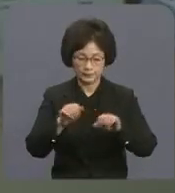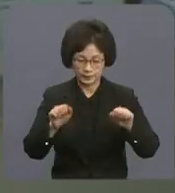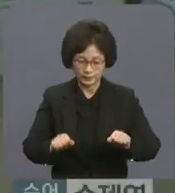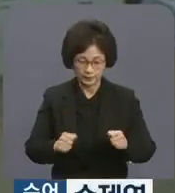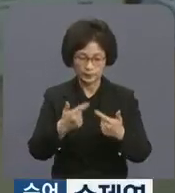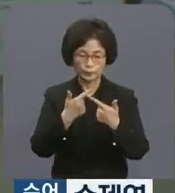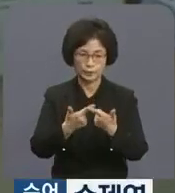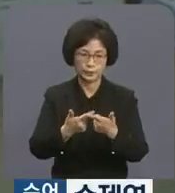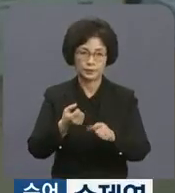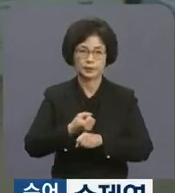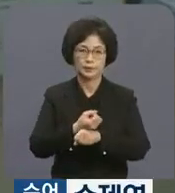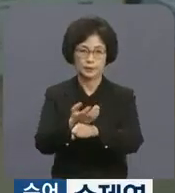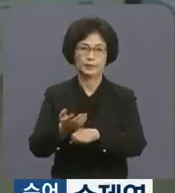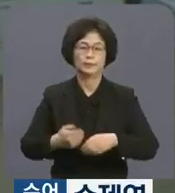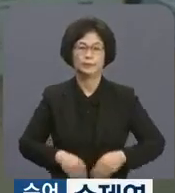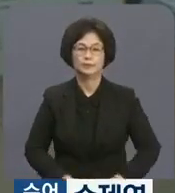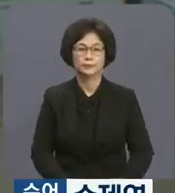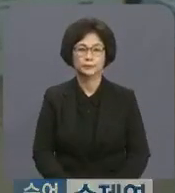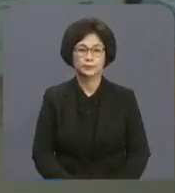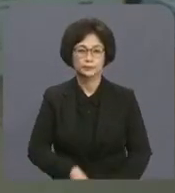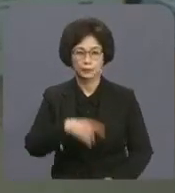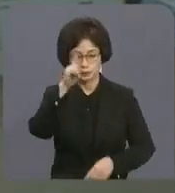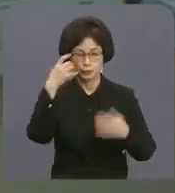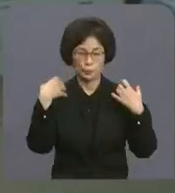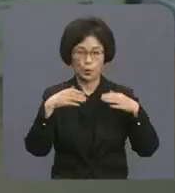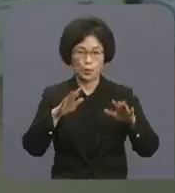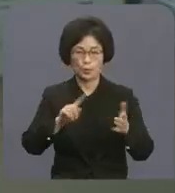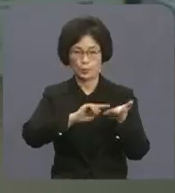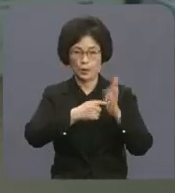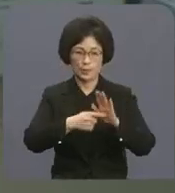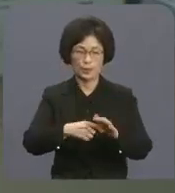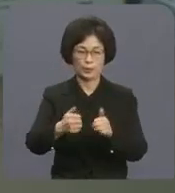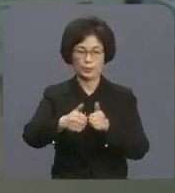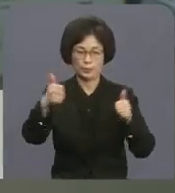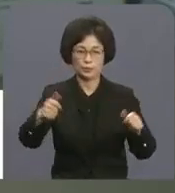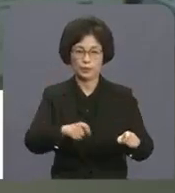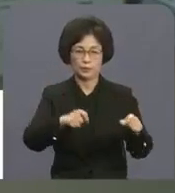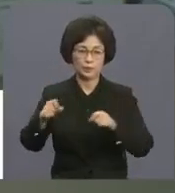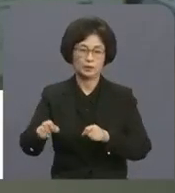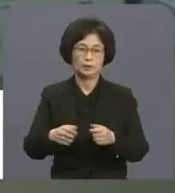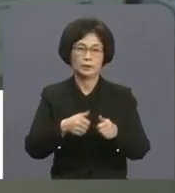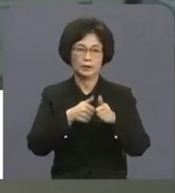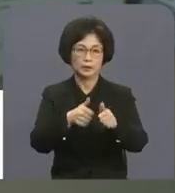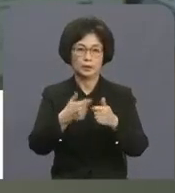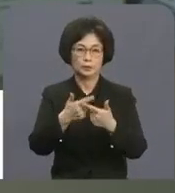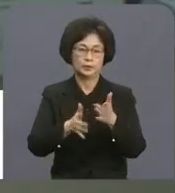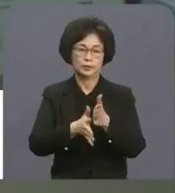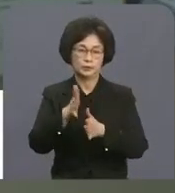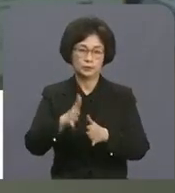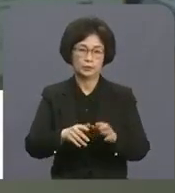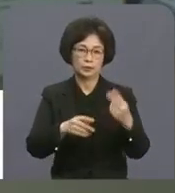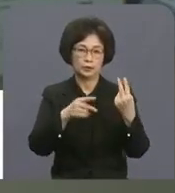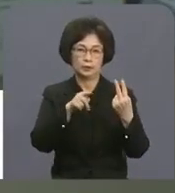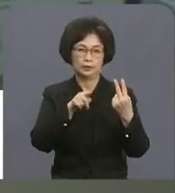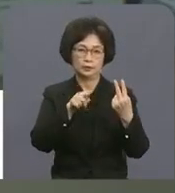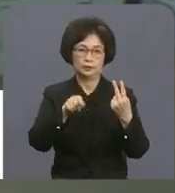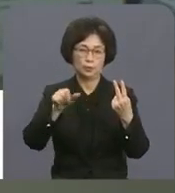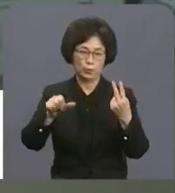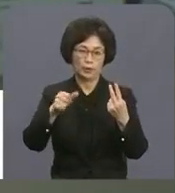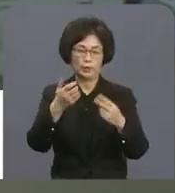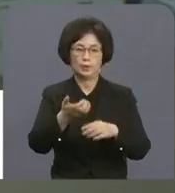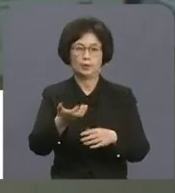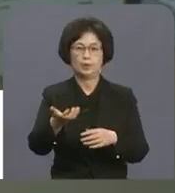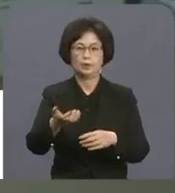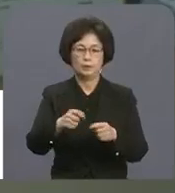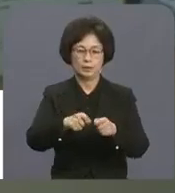안녕하십니까? 부산에서 전해드립니다. 정부가 오늘 발표한 거리두기 연장 방침에 맞춰서 부산시도 2.5단계를